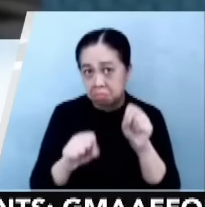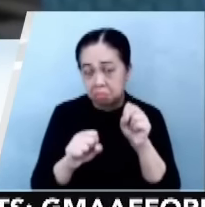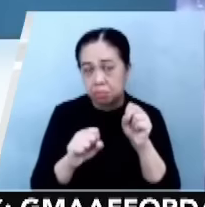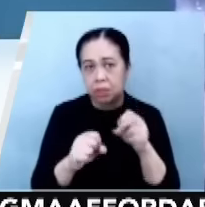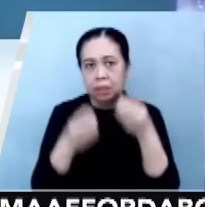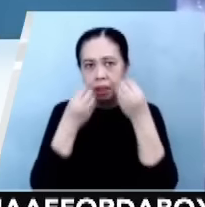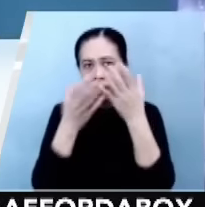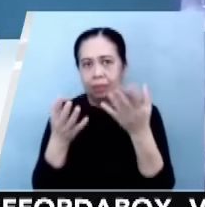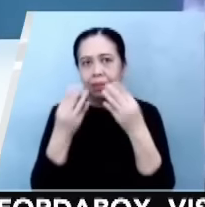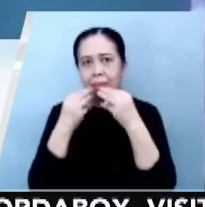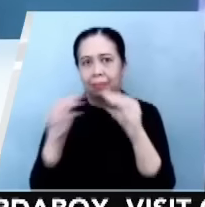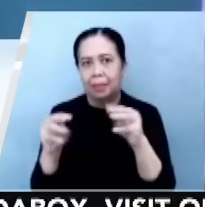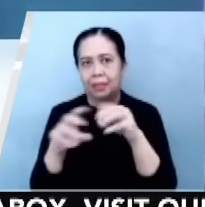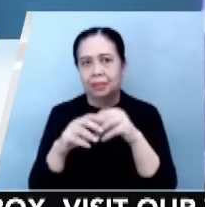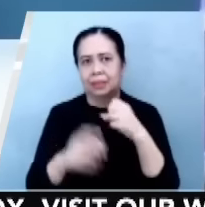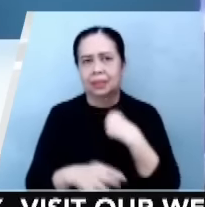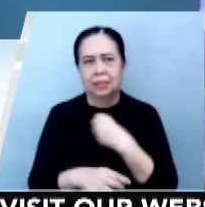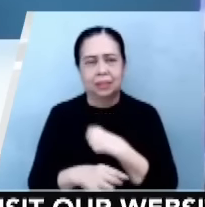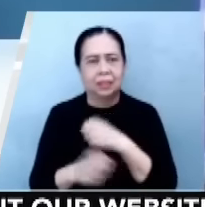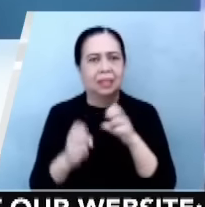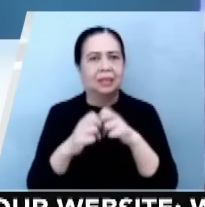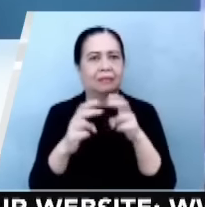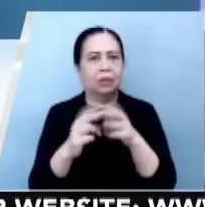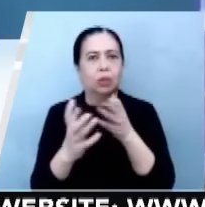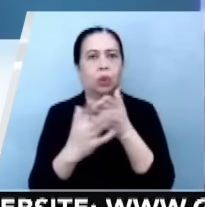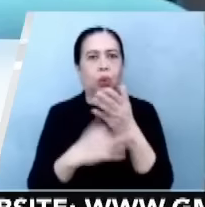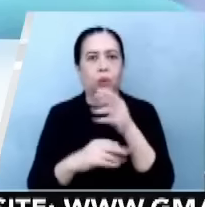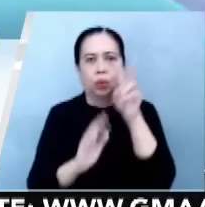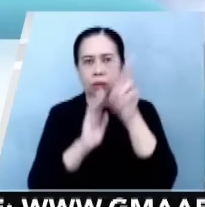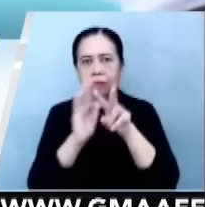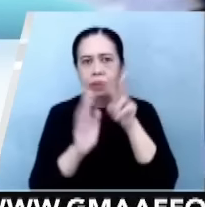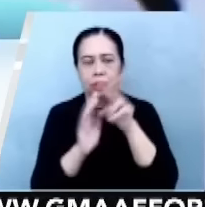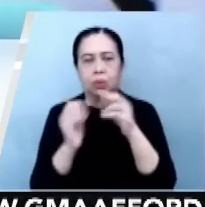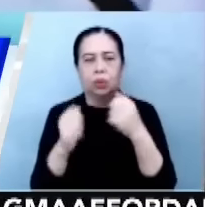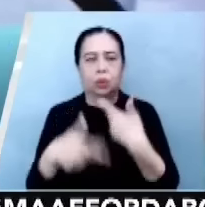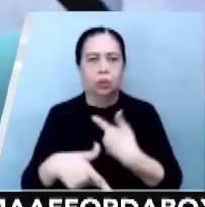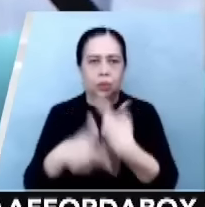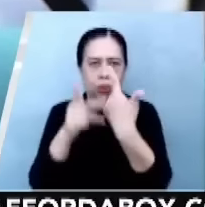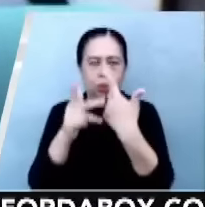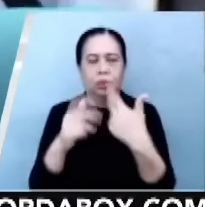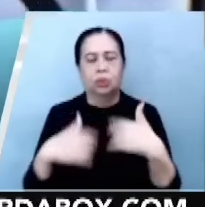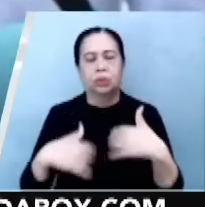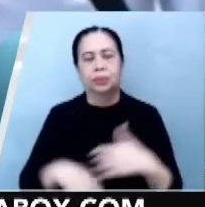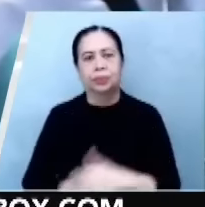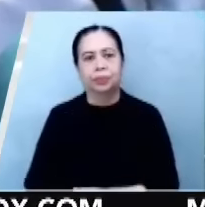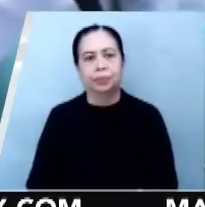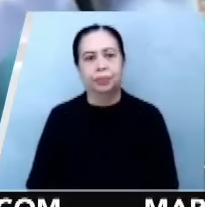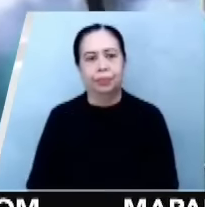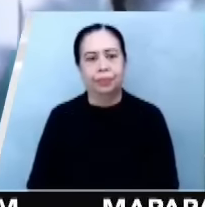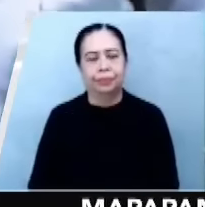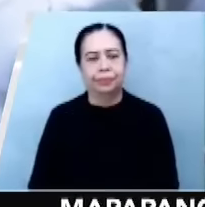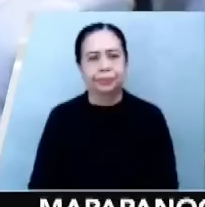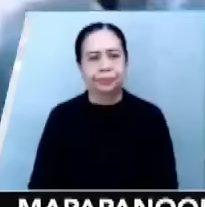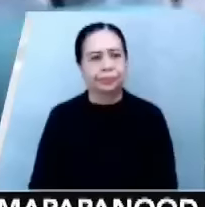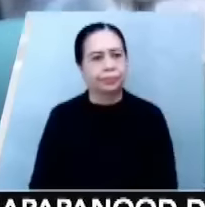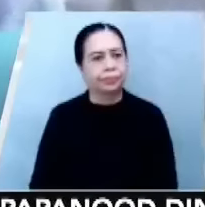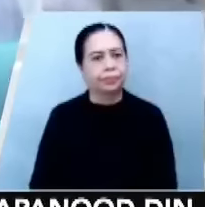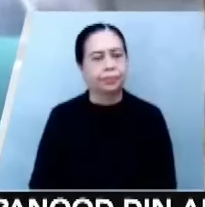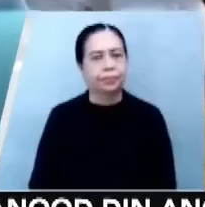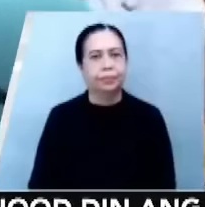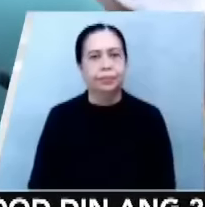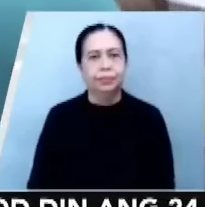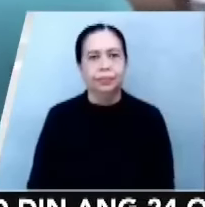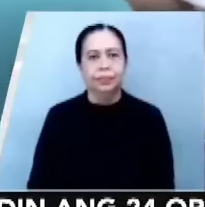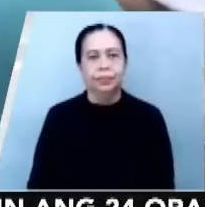sa Senado kahit sa pamamagitan ng video conferencing. Para sa GMA Integrated News, Sandra Aguinaldo,